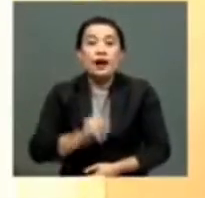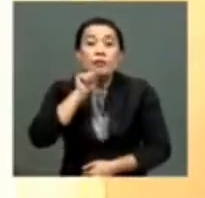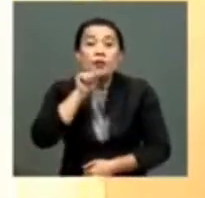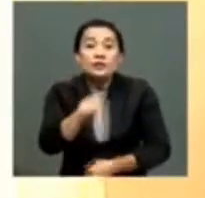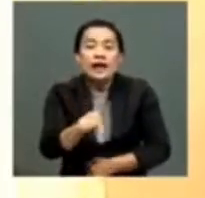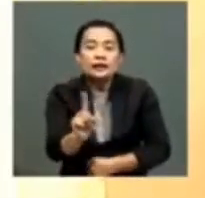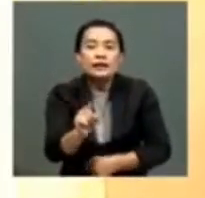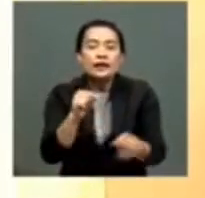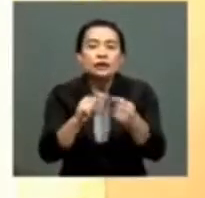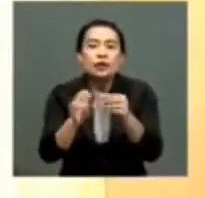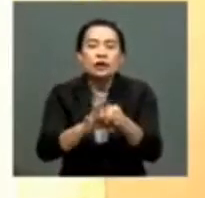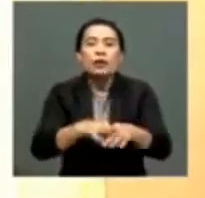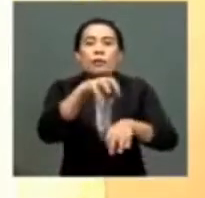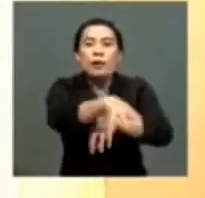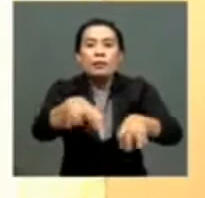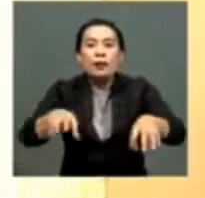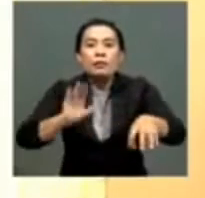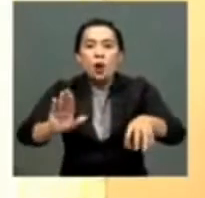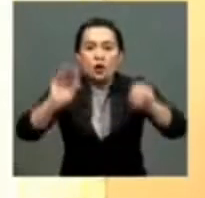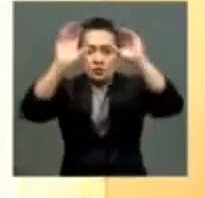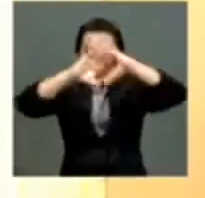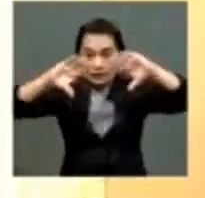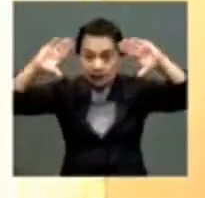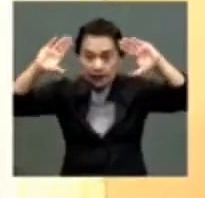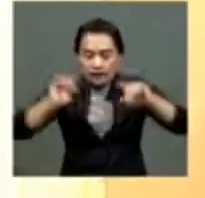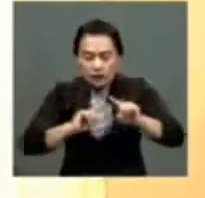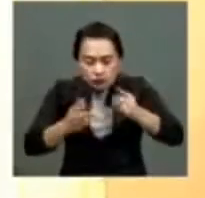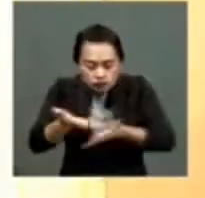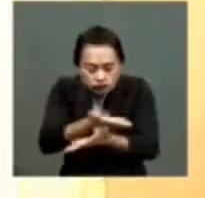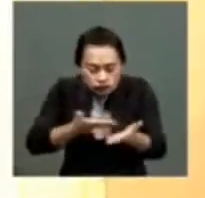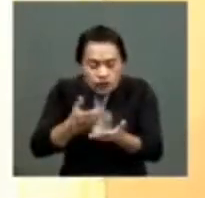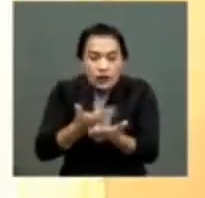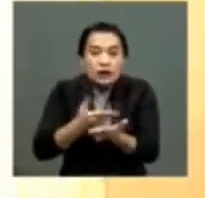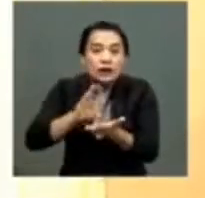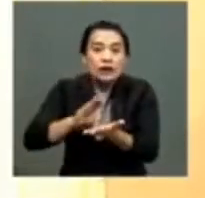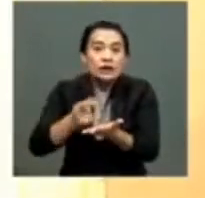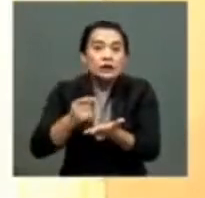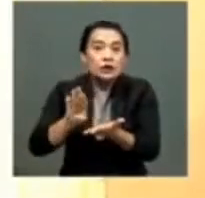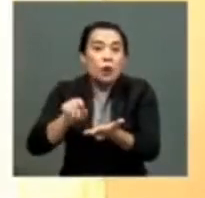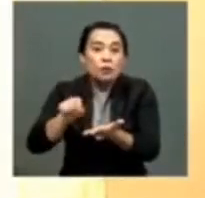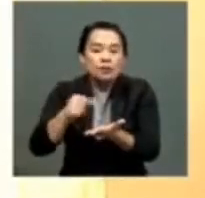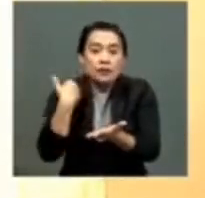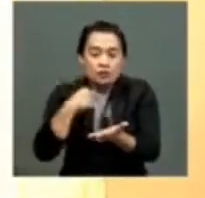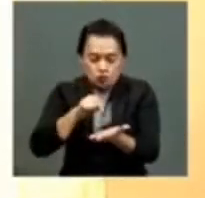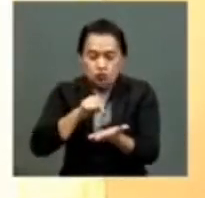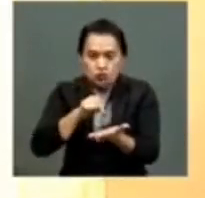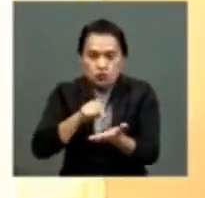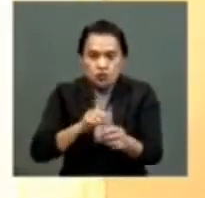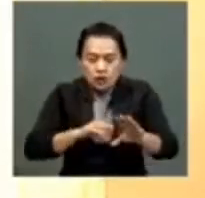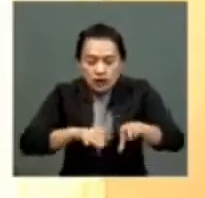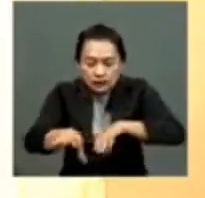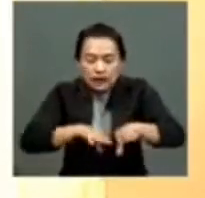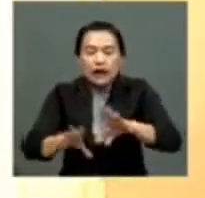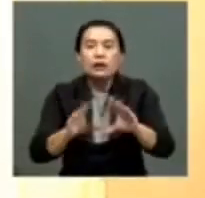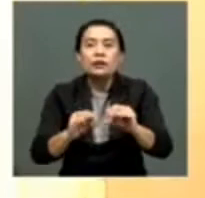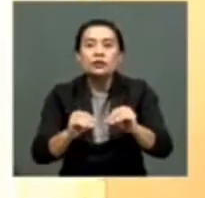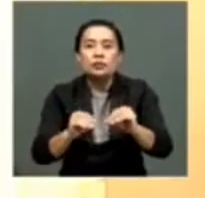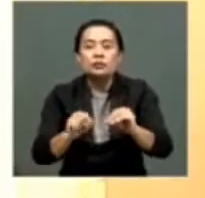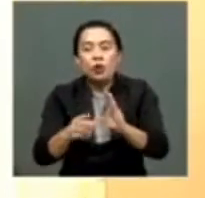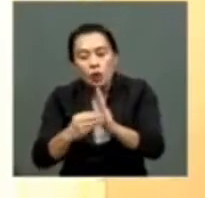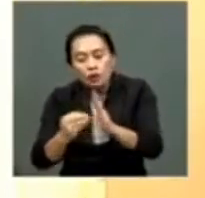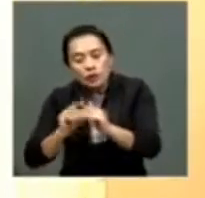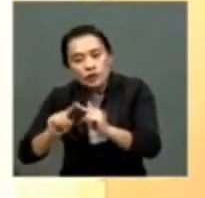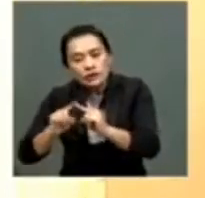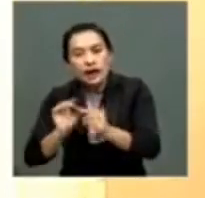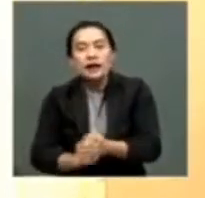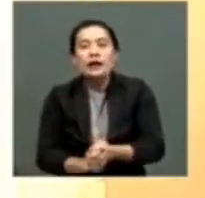นให้หน่วยงานต่างๆของภาครัฐได้พิจารณาการใช้จ่ายงบประมาณที่มีอยู่แล้วสำหรับการจัดประชุมสัมมนาขอให้ออกไป